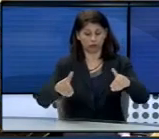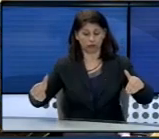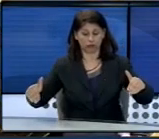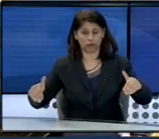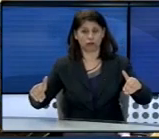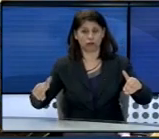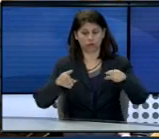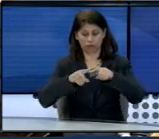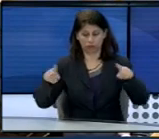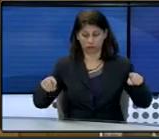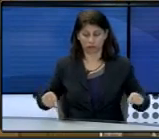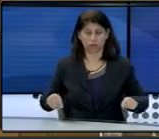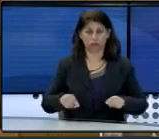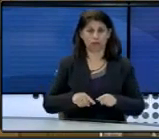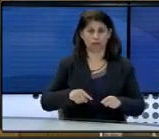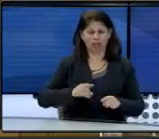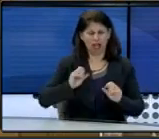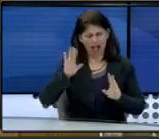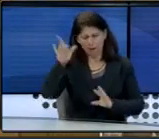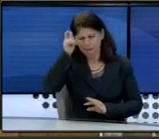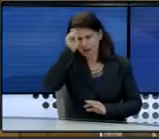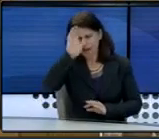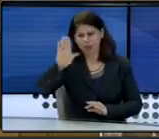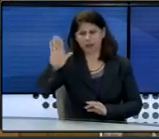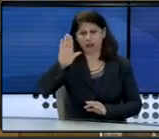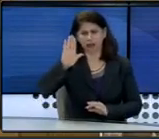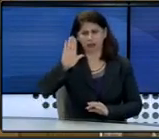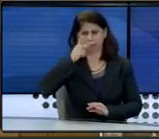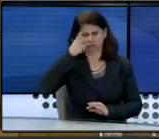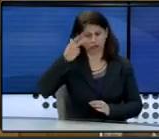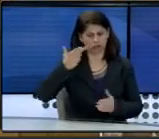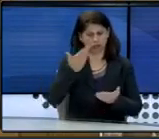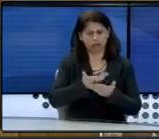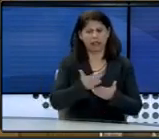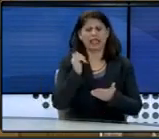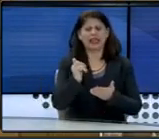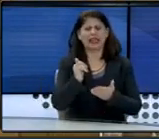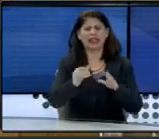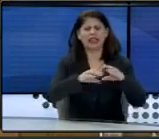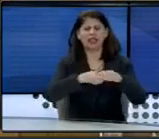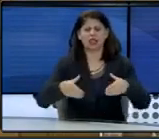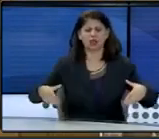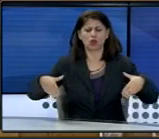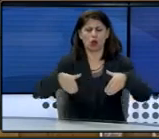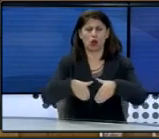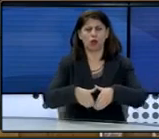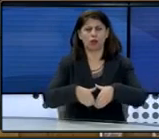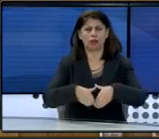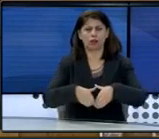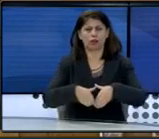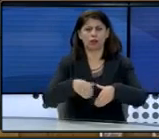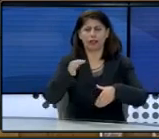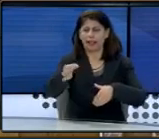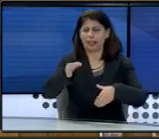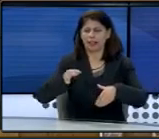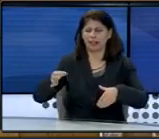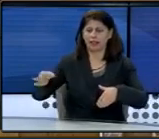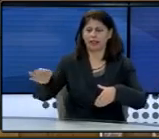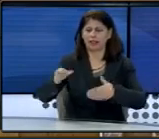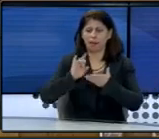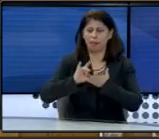γύρω από τις απαράδεκτες αξιώσεις της Τουρκίας για δίθεν γκρίζες ζώνες και αποστρατικοποιημένα νησιά